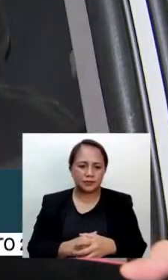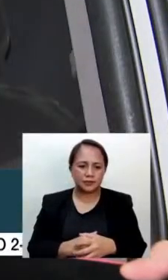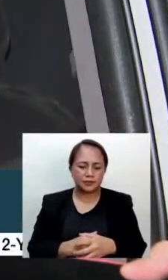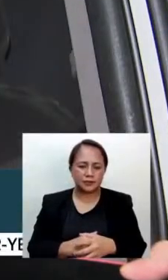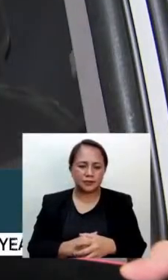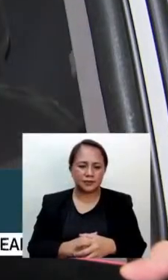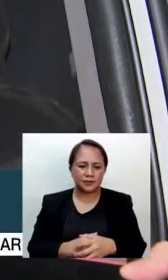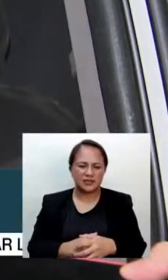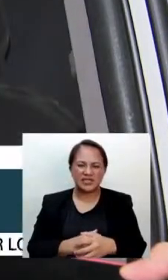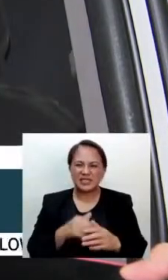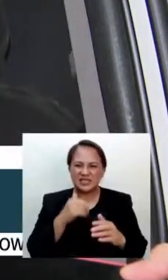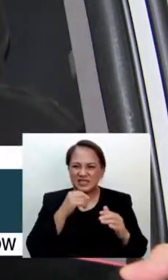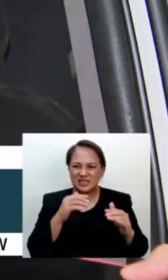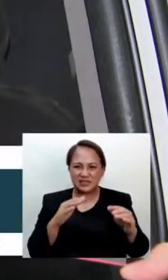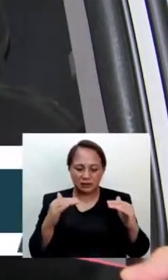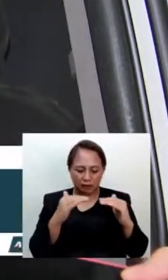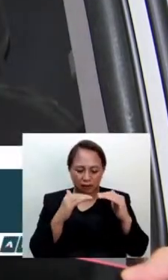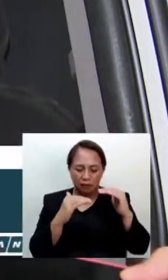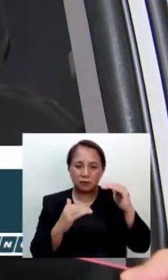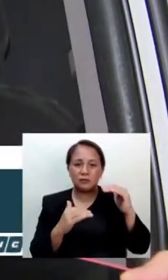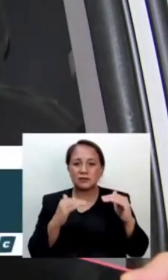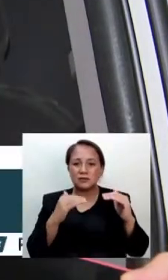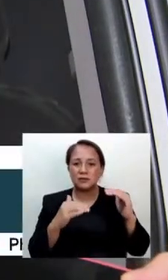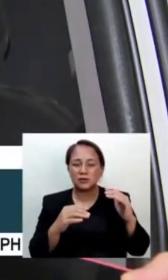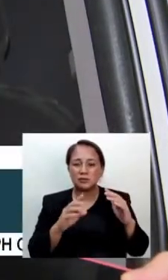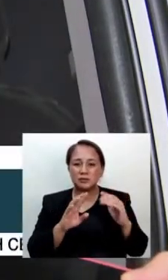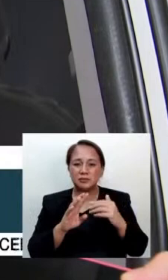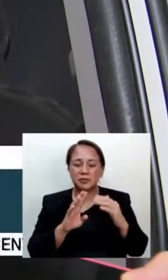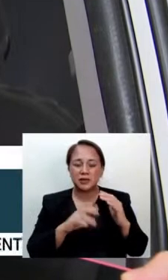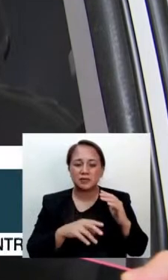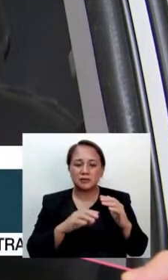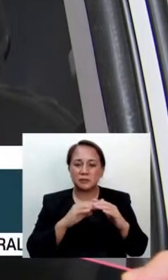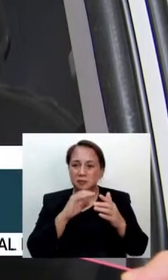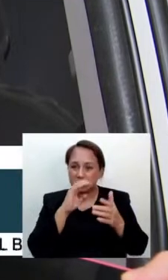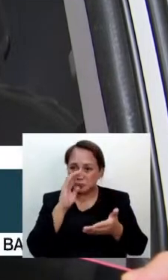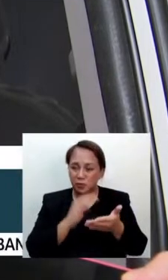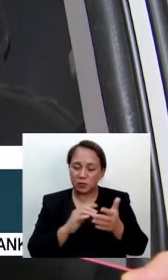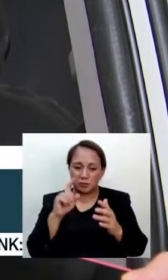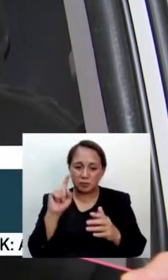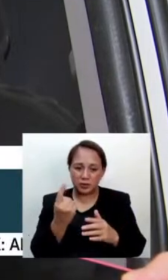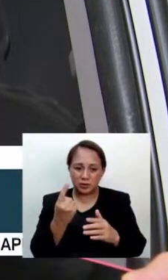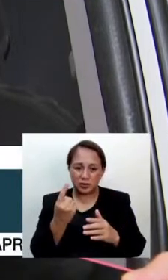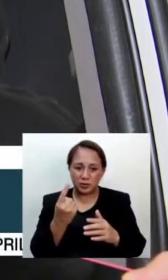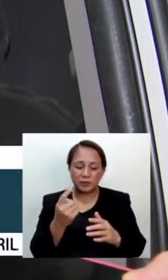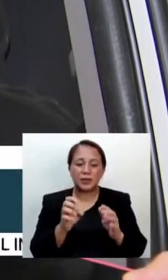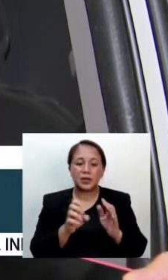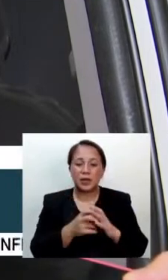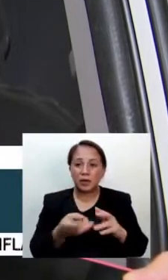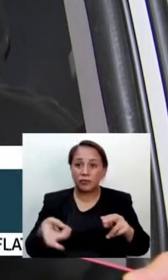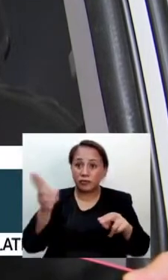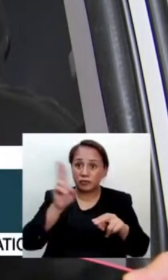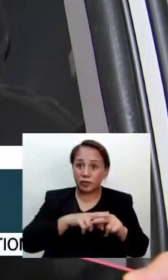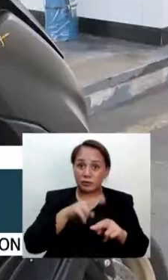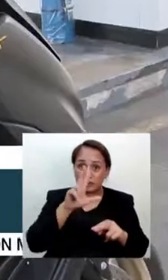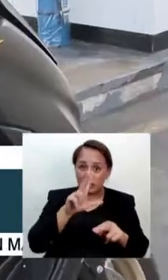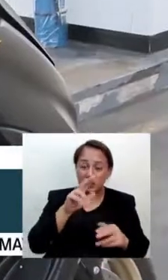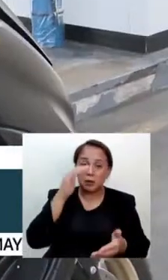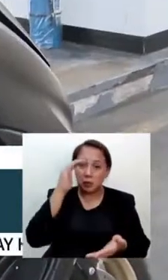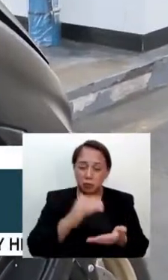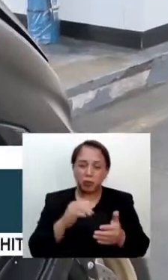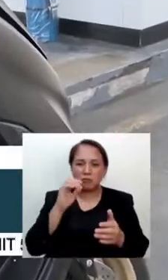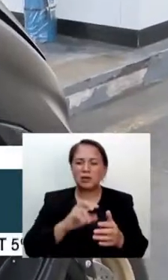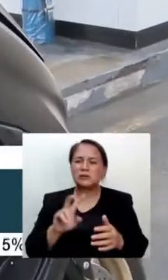Hindi pantay yung pag-rollback eh. Dapat kung rollback piso, pagtaas sa 3 piso din na rollback.